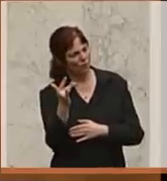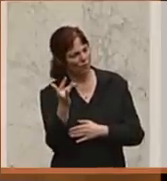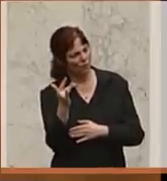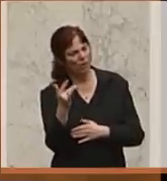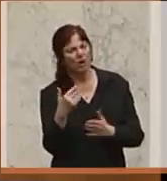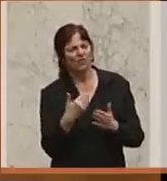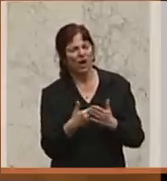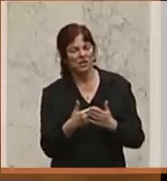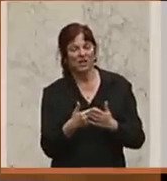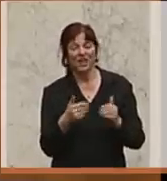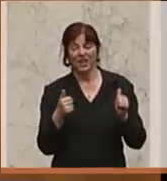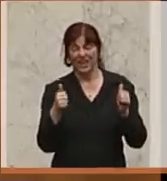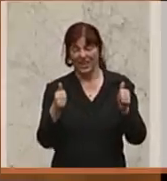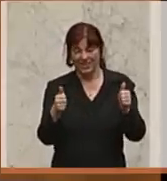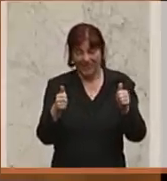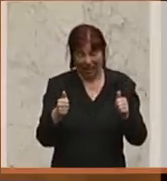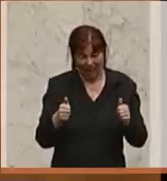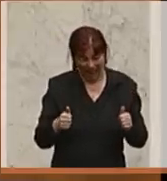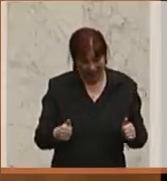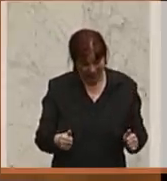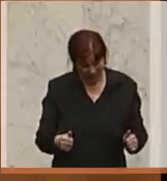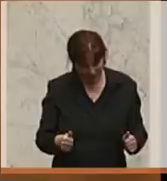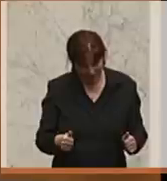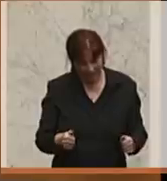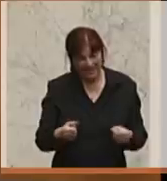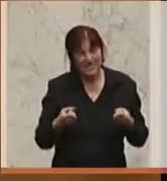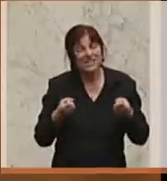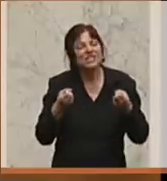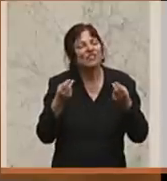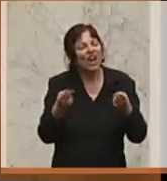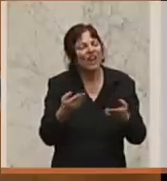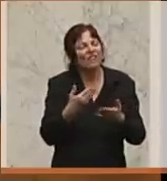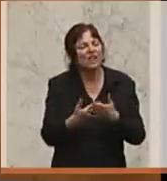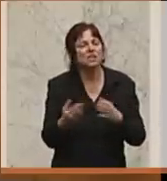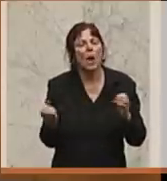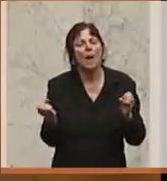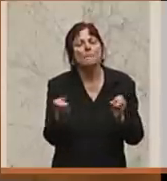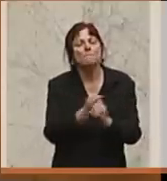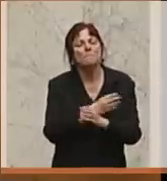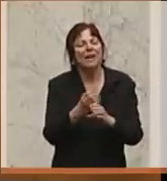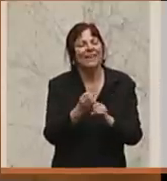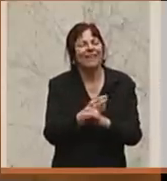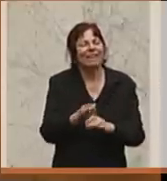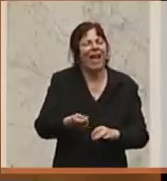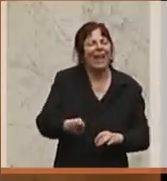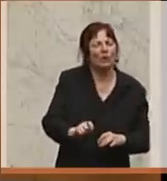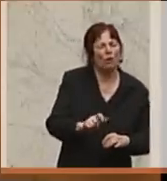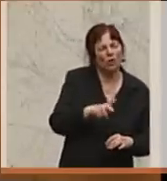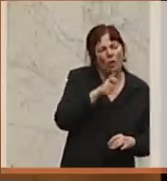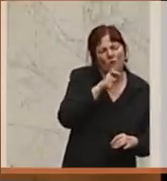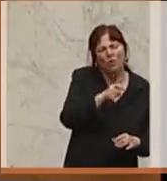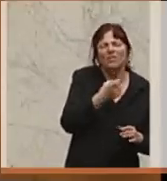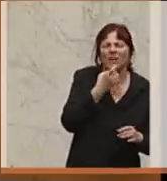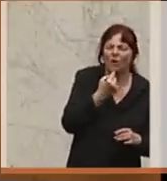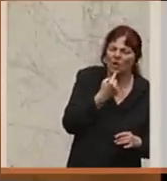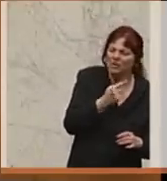dass inseriert wird, um Medien zu kaufen, Sie haben dann das Wort nicht ausgesprochen, ist in Wahrheit eine